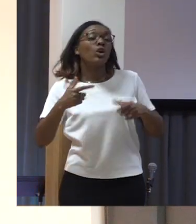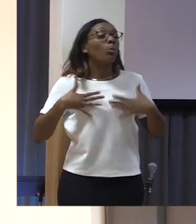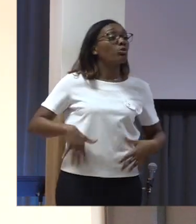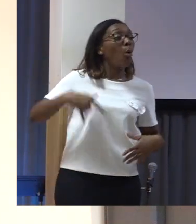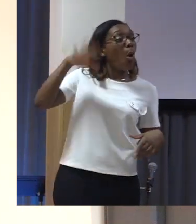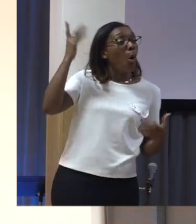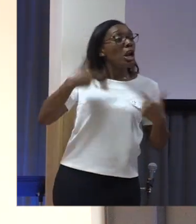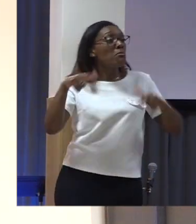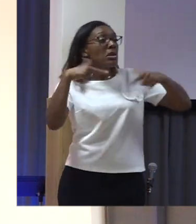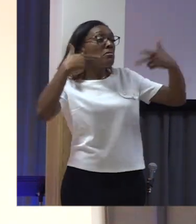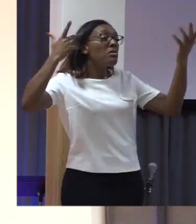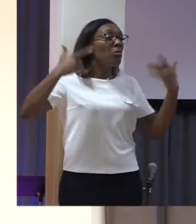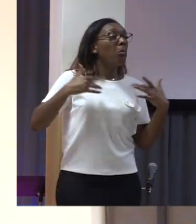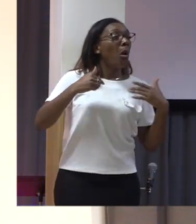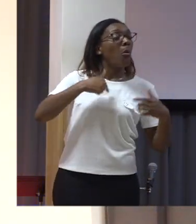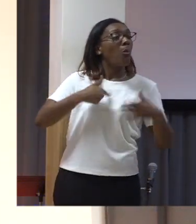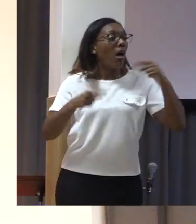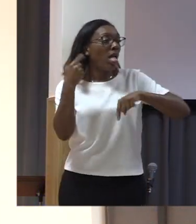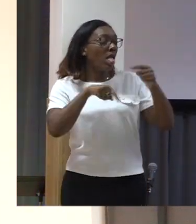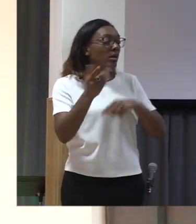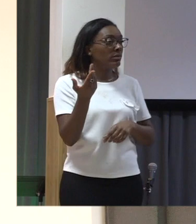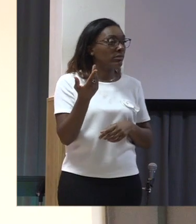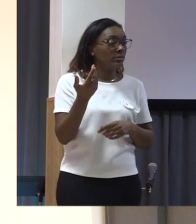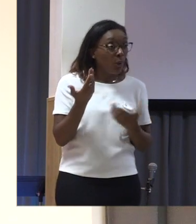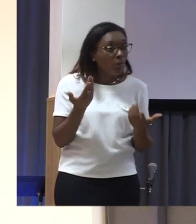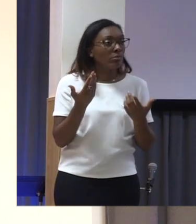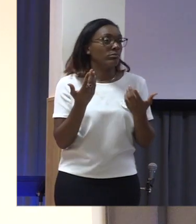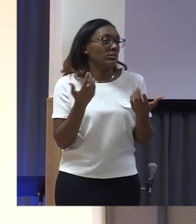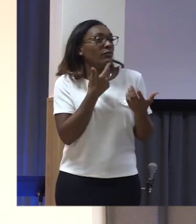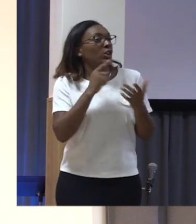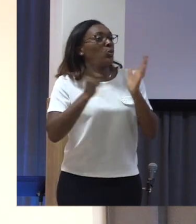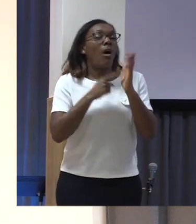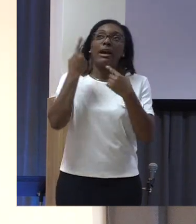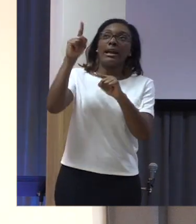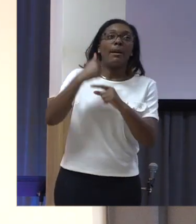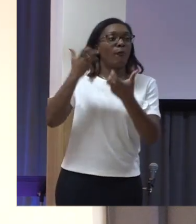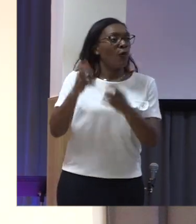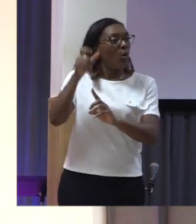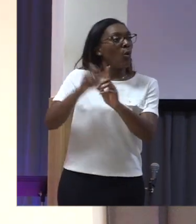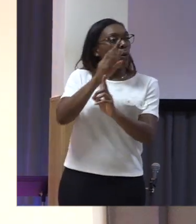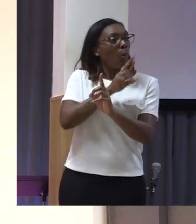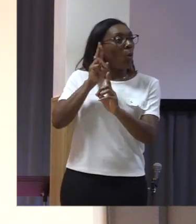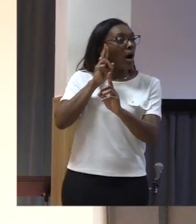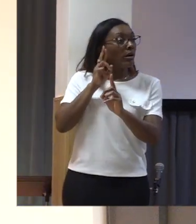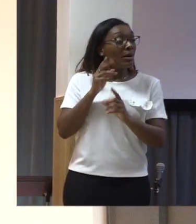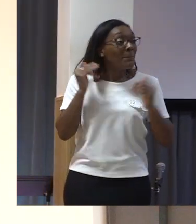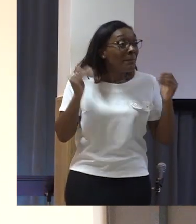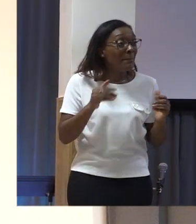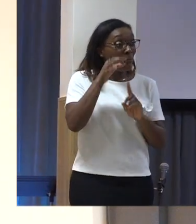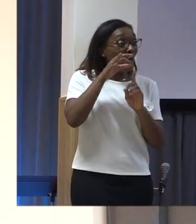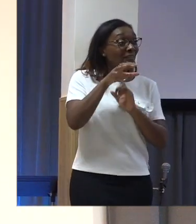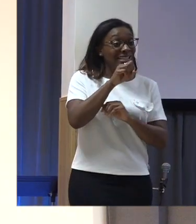que Samuel était juge en Israël, il y avait encore de l'anarchie.